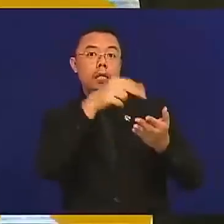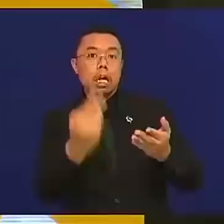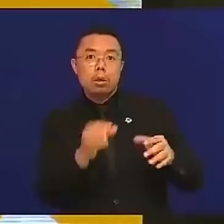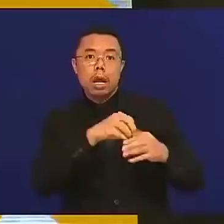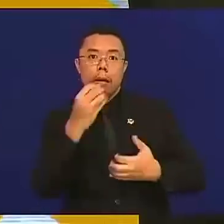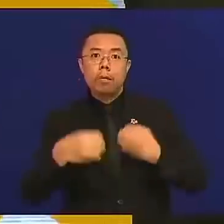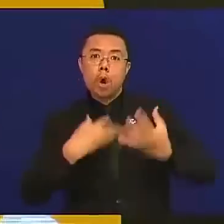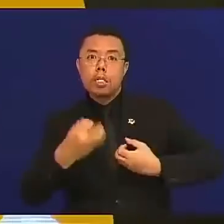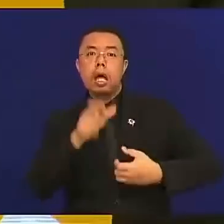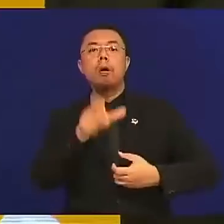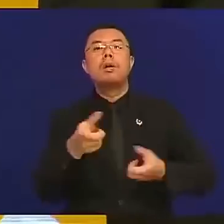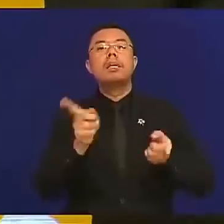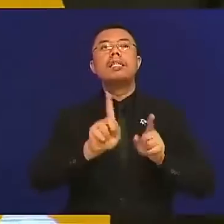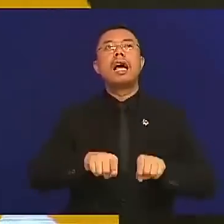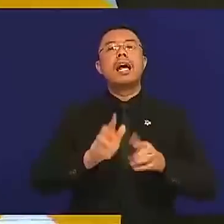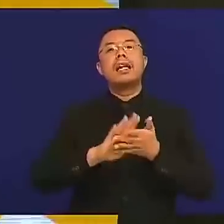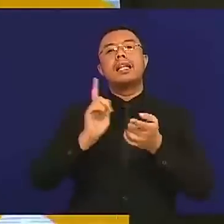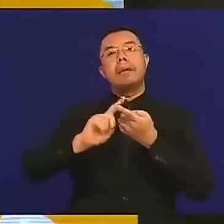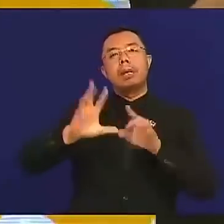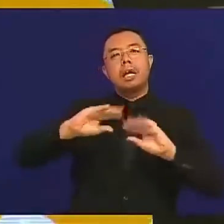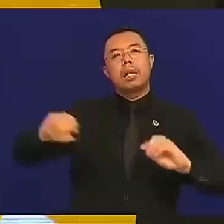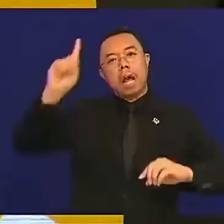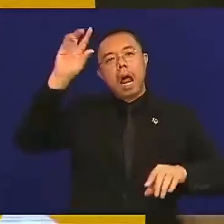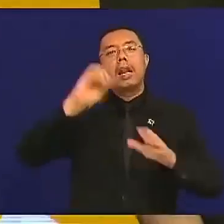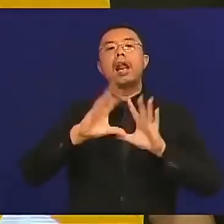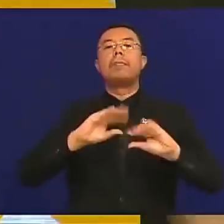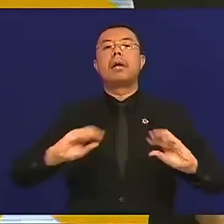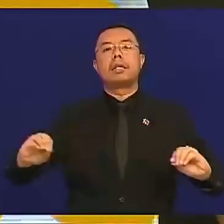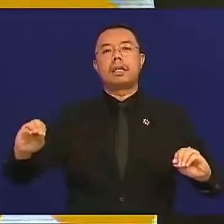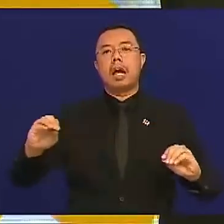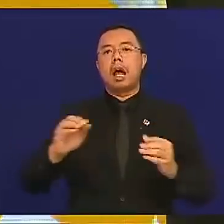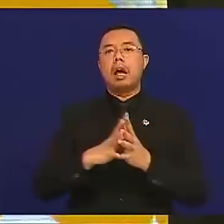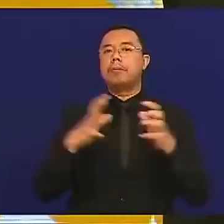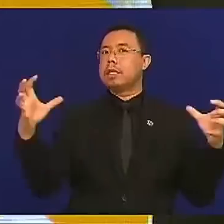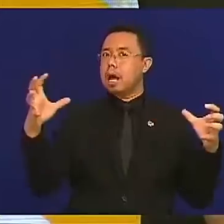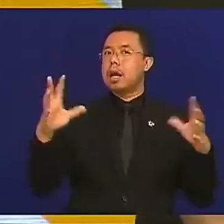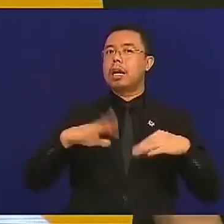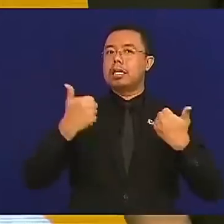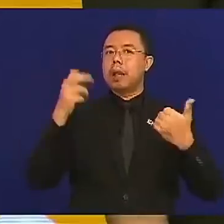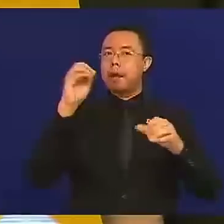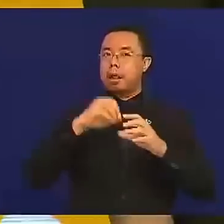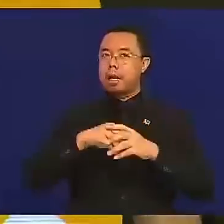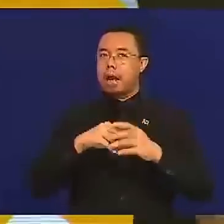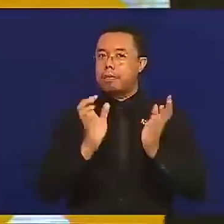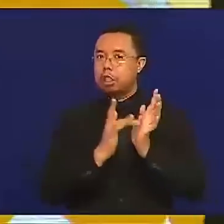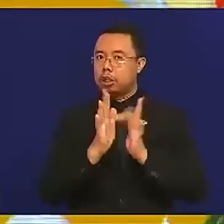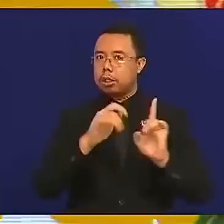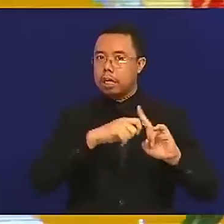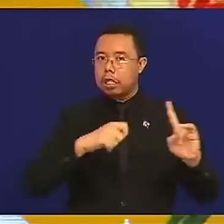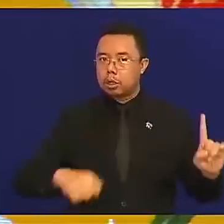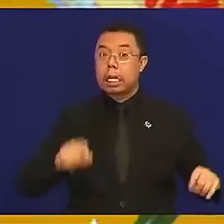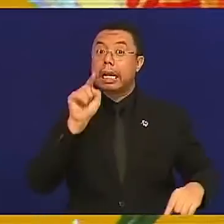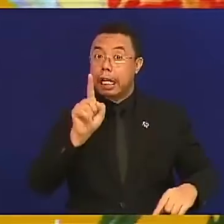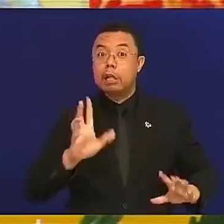dosa, manusia menjadi kawan sekerja Allah dalam karya keselamatan di dalam Yesus Kristus. Dan itu semua